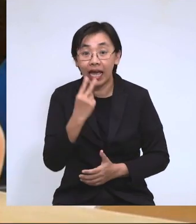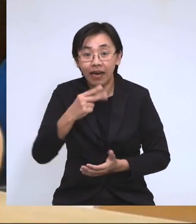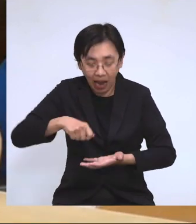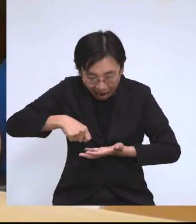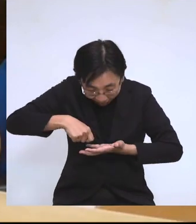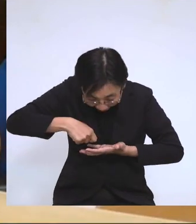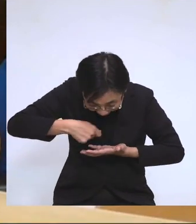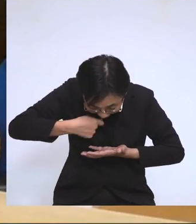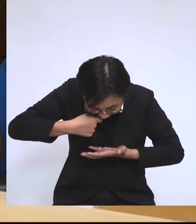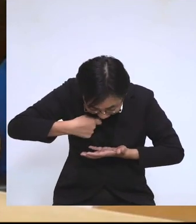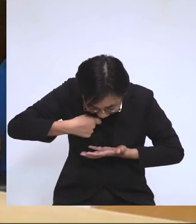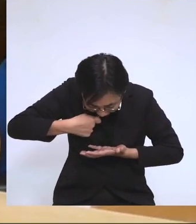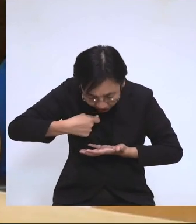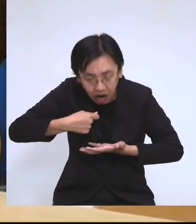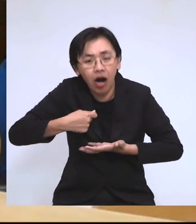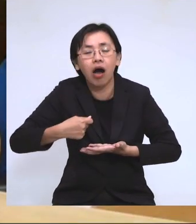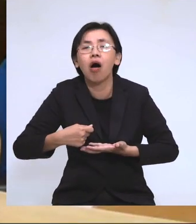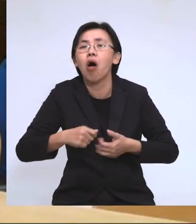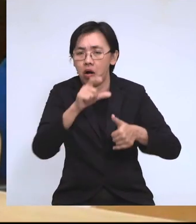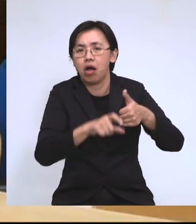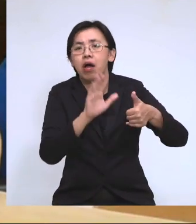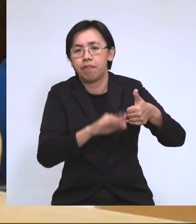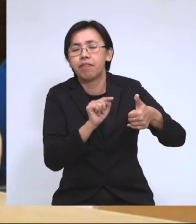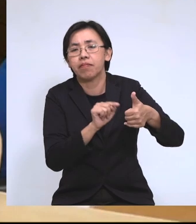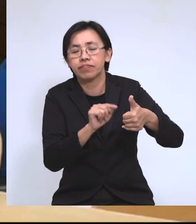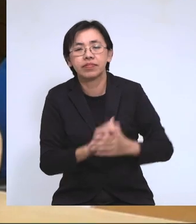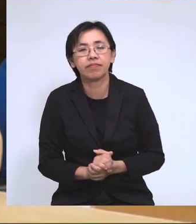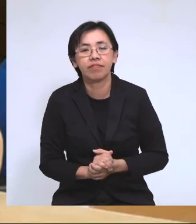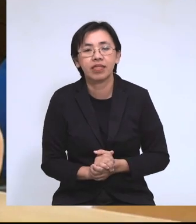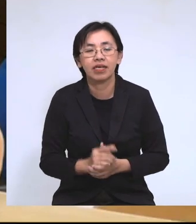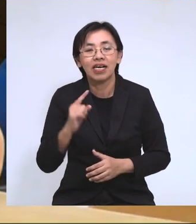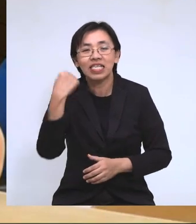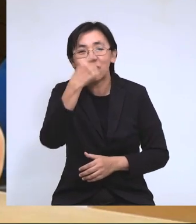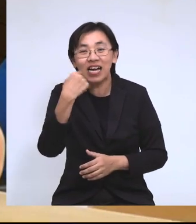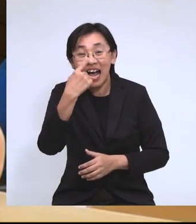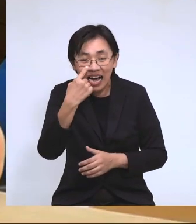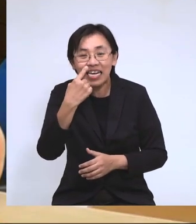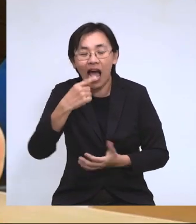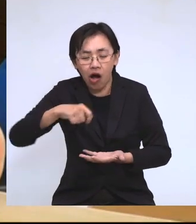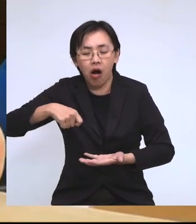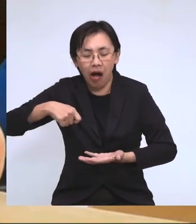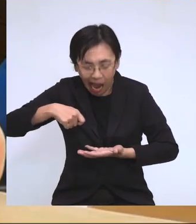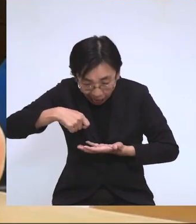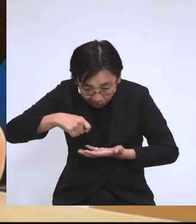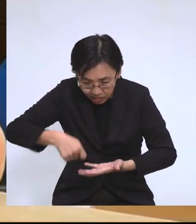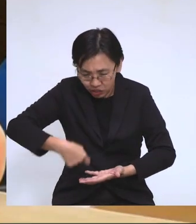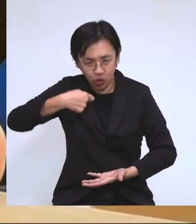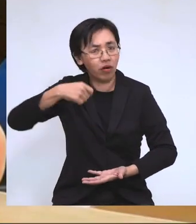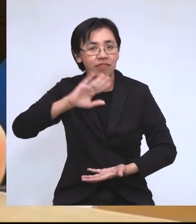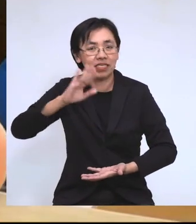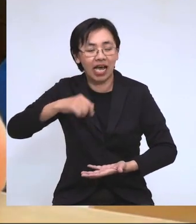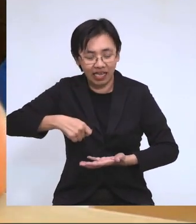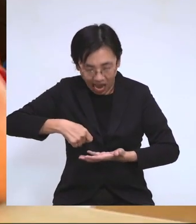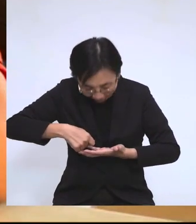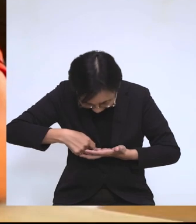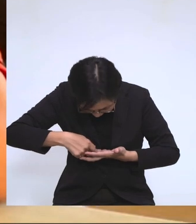หาข้าวเห็นไหมคะอันนี้คือพฤติกรรมที่มอสเป็นอยู่ตอนนี้ก็คือเอาหน้าลงไปหาข้าวไม่ได้ยกช้อนขึ้นแ